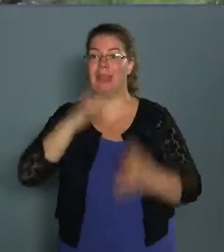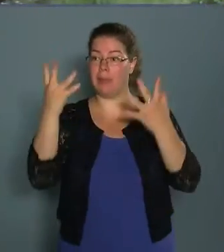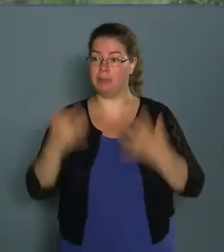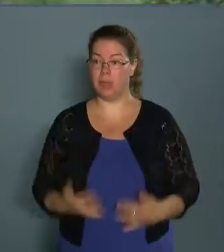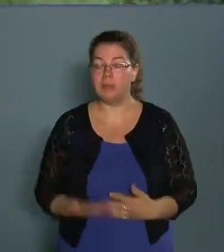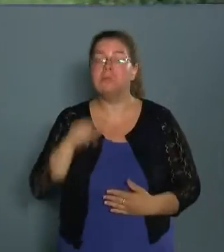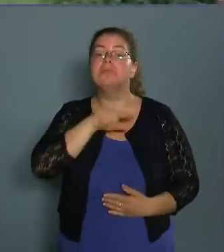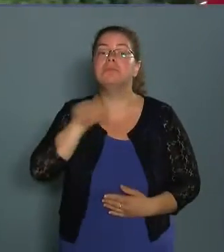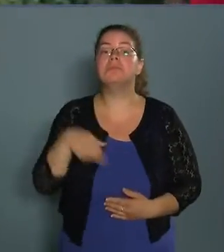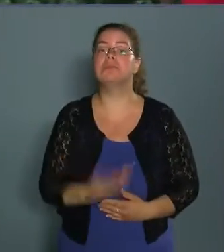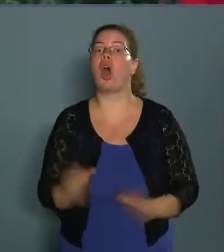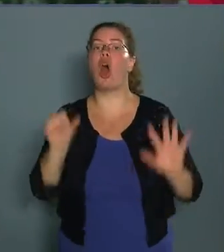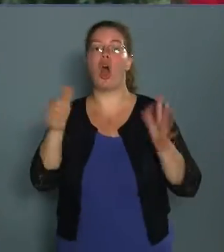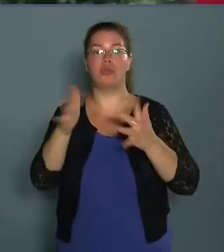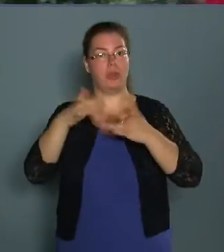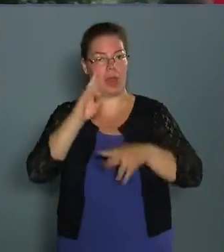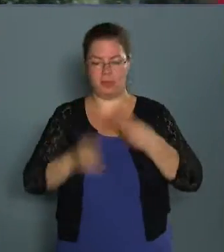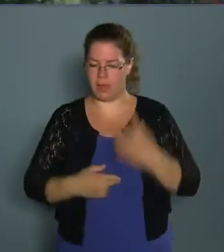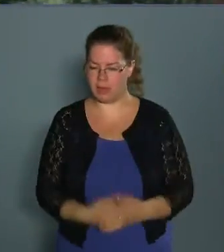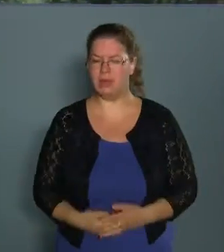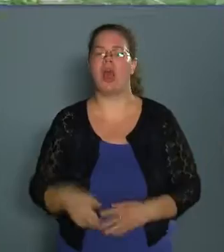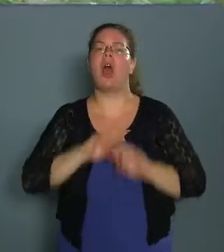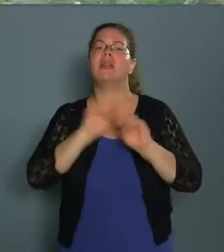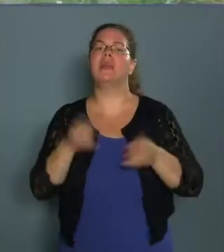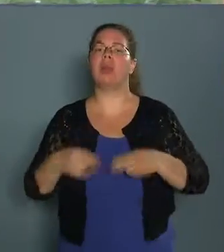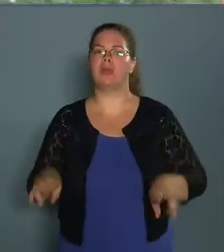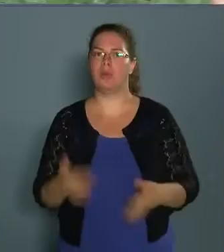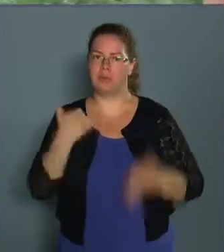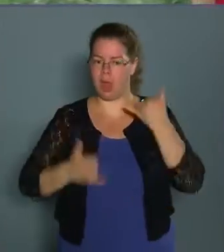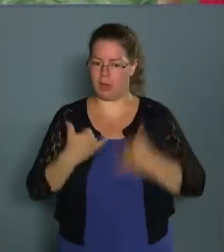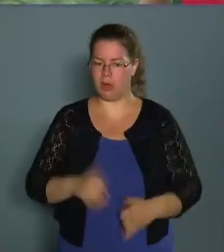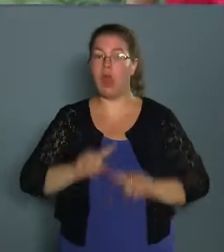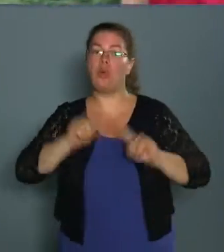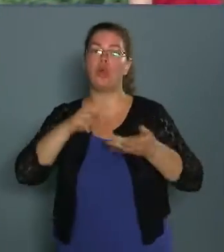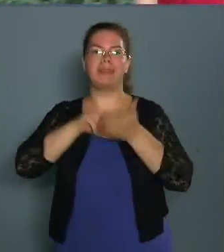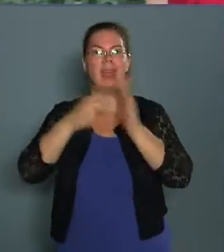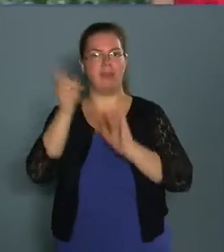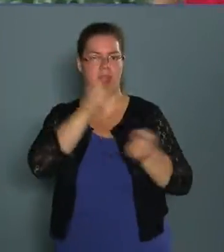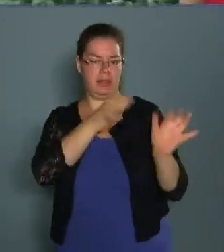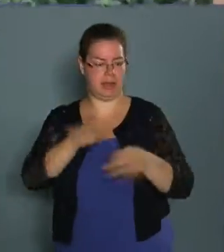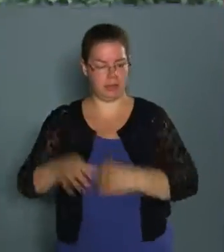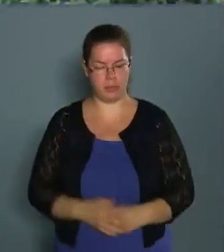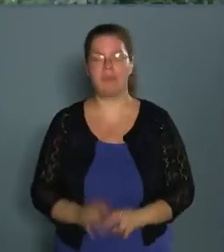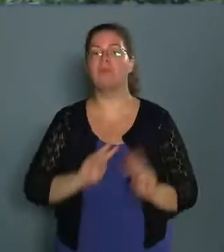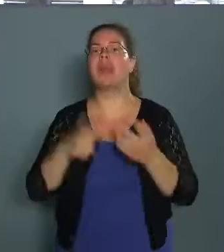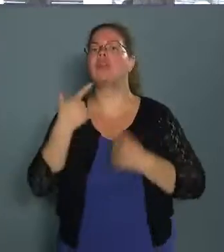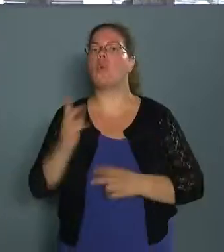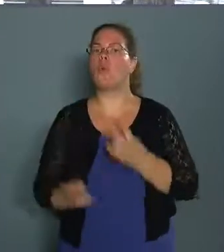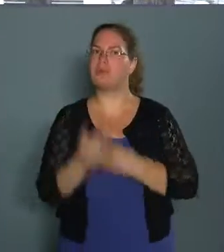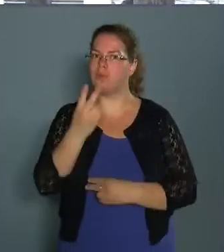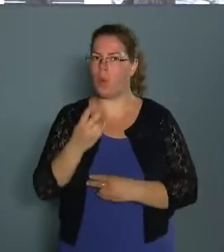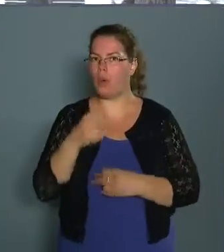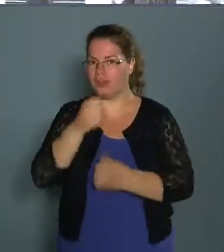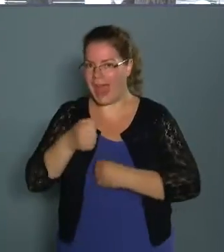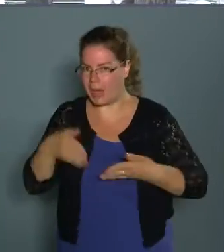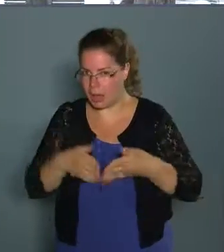helyen végeztek. A nemzetközi megmérettetésre tavaly ősz óta külön terv szerint készült a csapat. Hát van egy 20 fős sárkányhajónk,